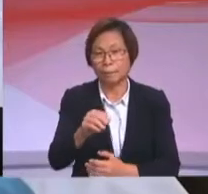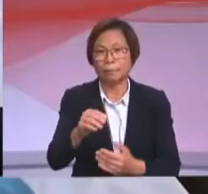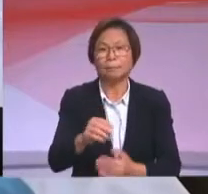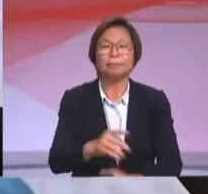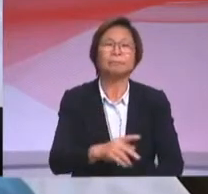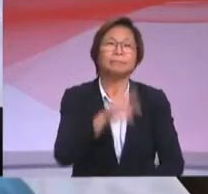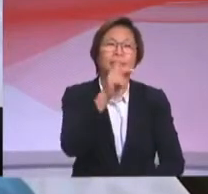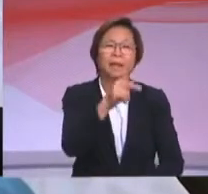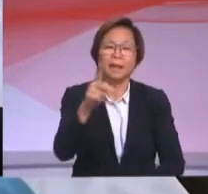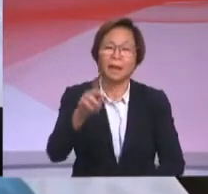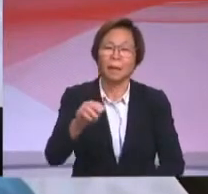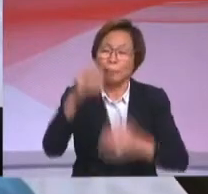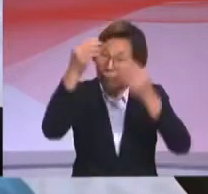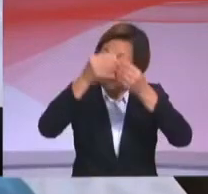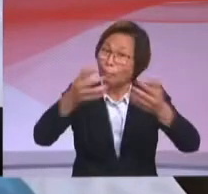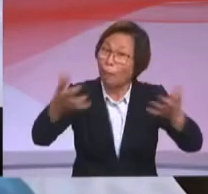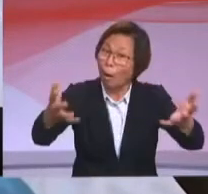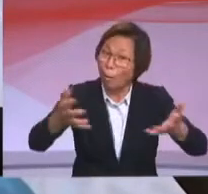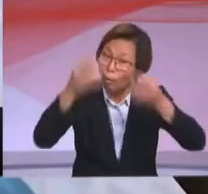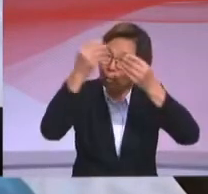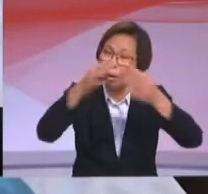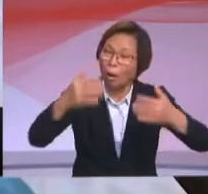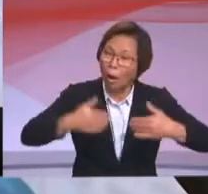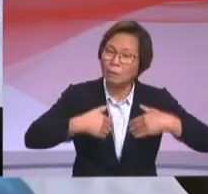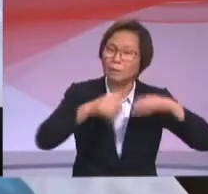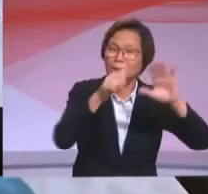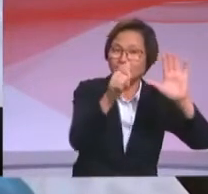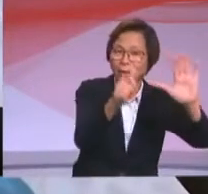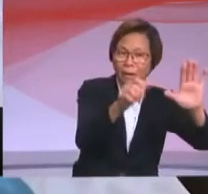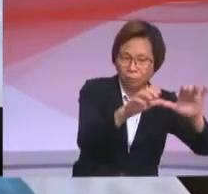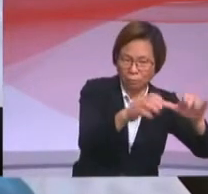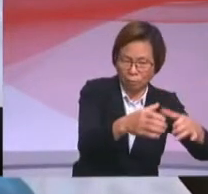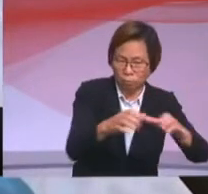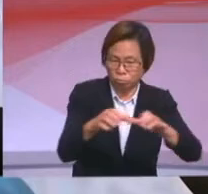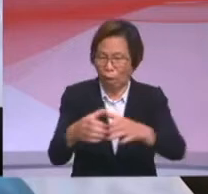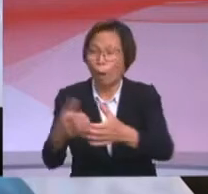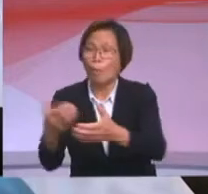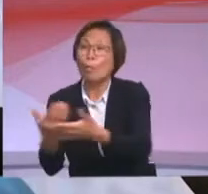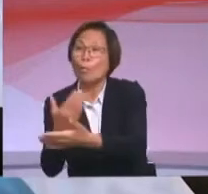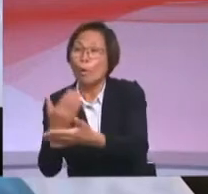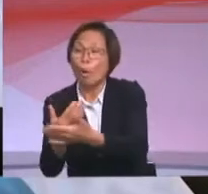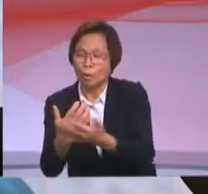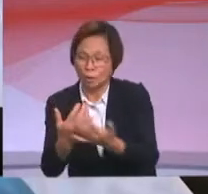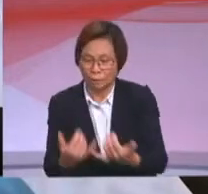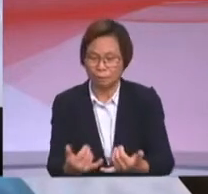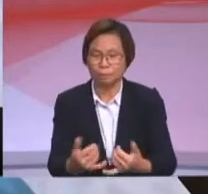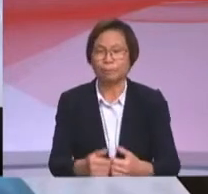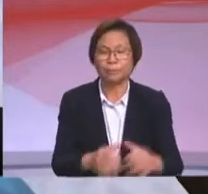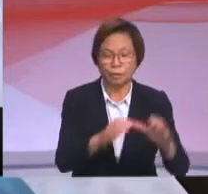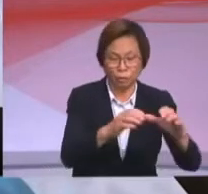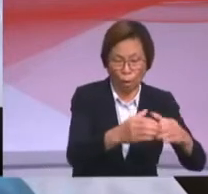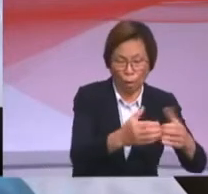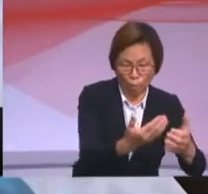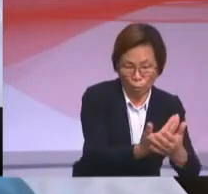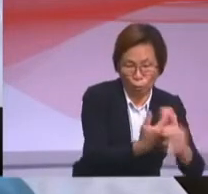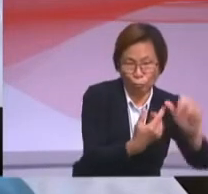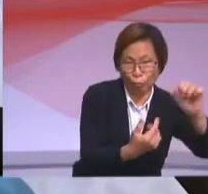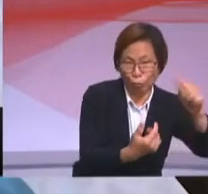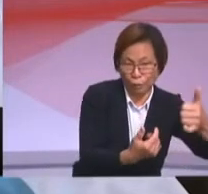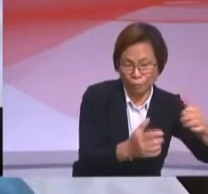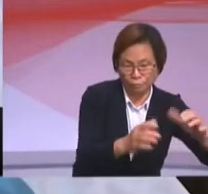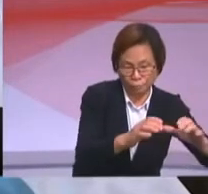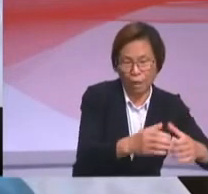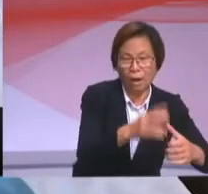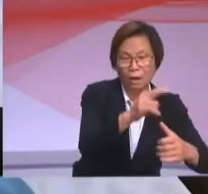Kementerian Kesihatan ingin memaklumkan bahawa terdapat 6 kluster baru yang telah dikenal pasti pada hari ini. Kluster baru yang pertama ialah